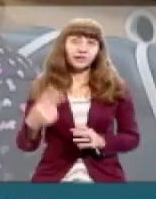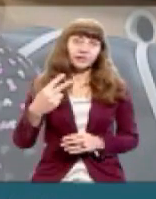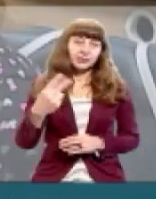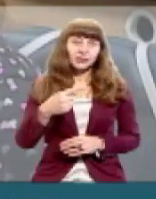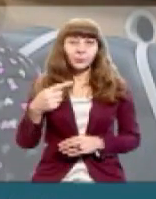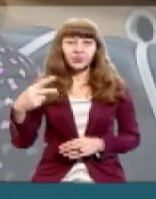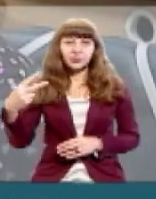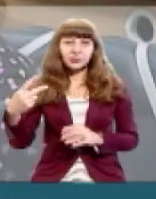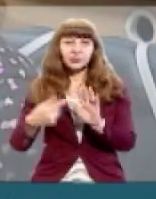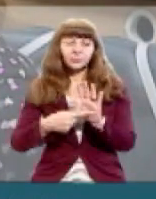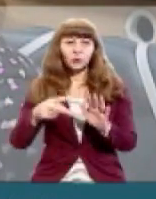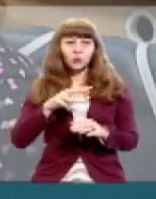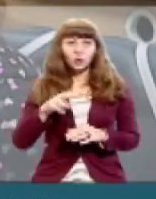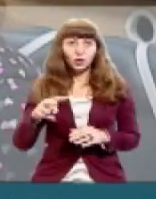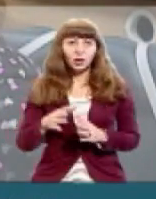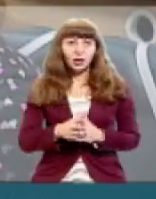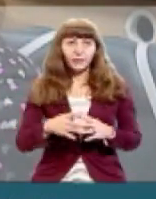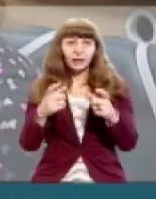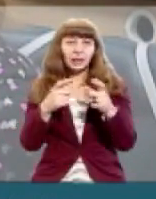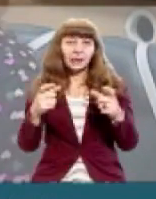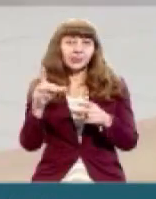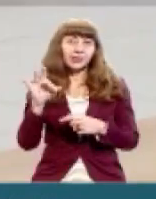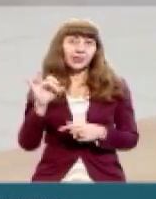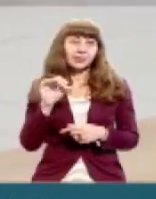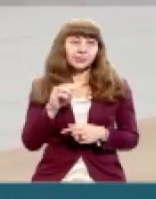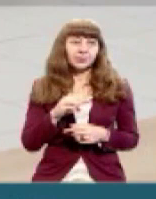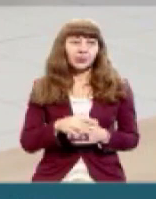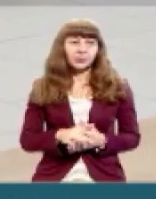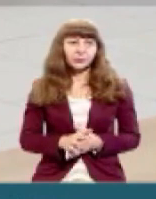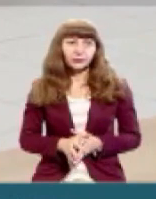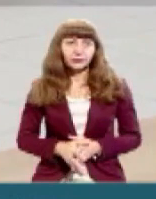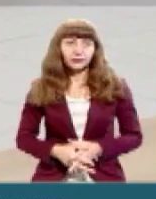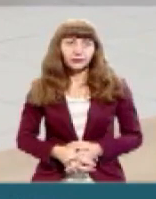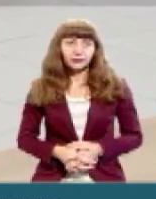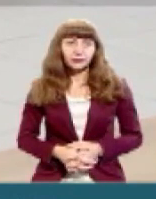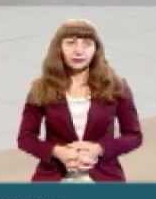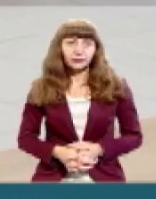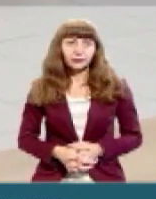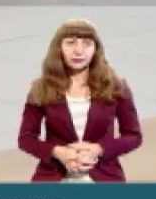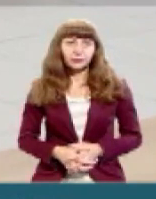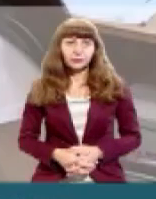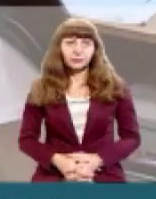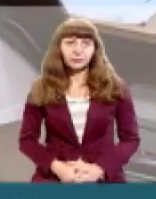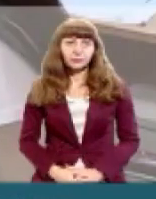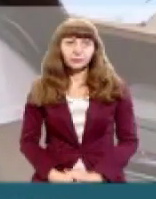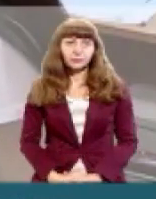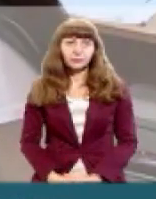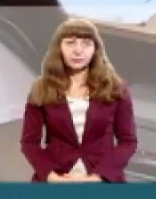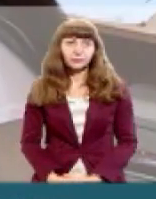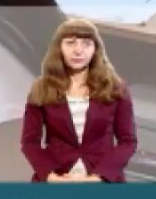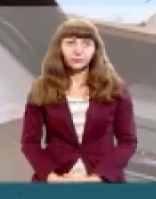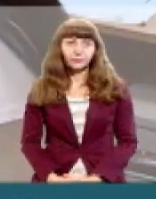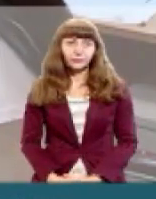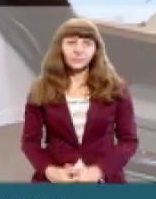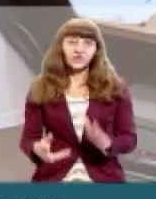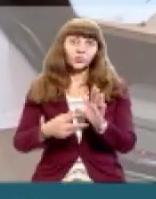емтиханға өтініш қабылдаған. Талапкерлер 8-нен 15-сіне дейін емтихан тапсырды. 17-сінен бастап алған гранттарға өтініш қабылдау 20-сына дейін